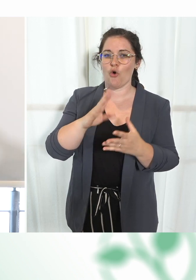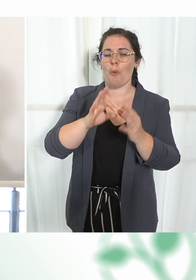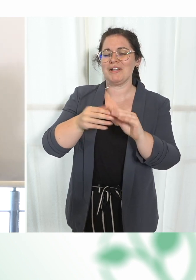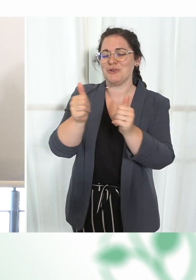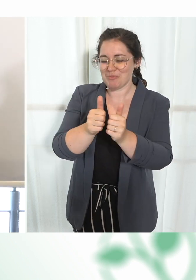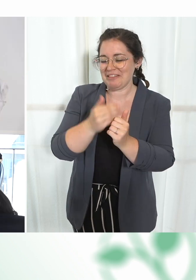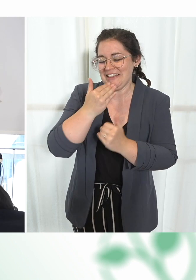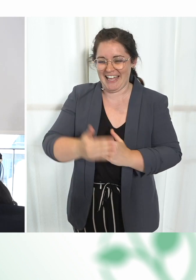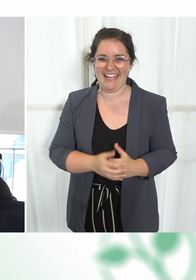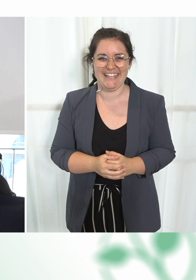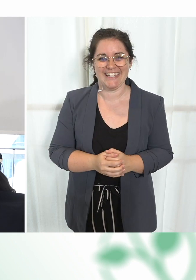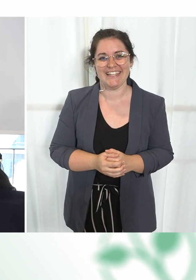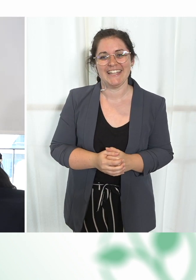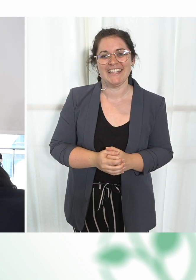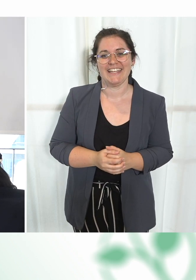Kooperationspartner, danke.